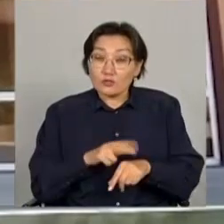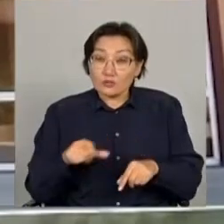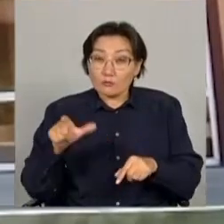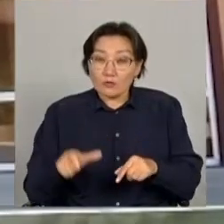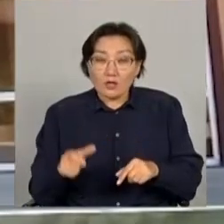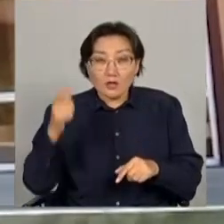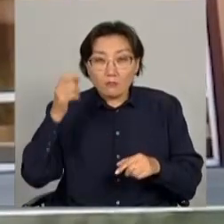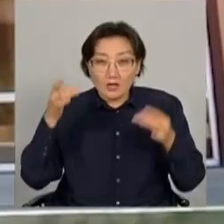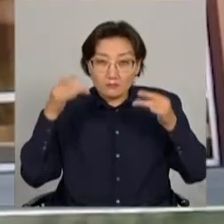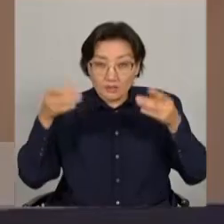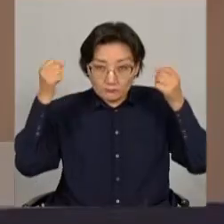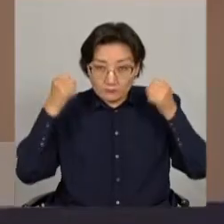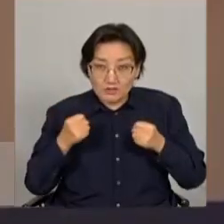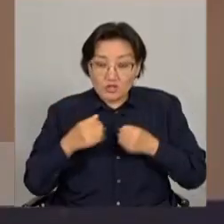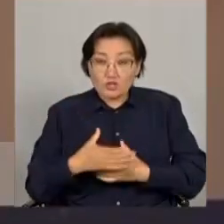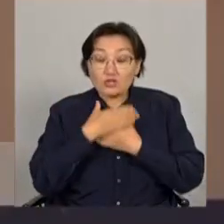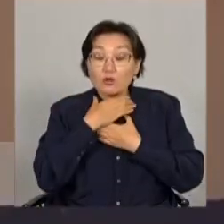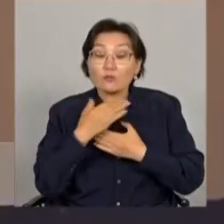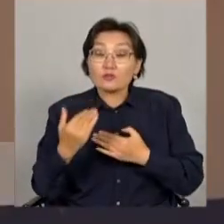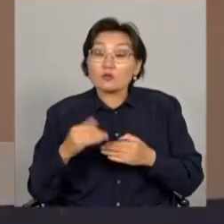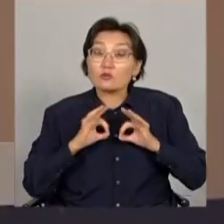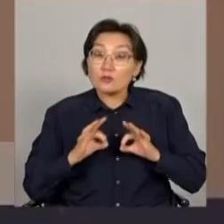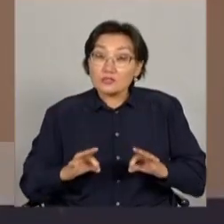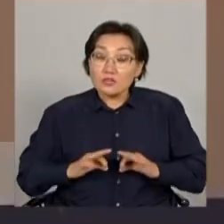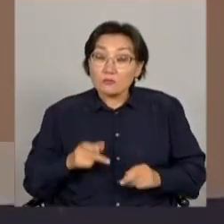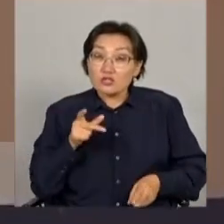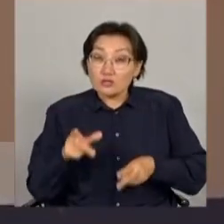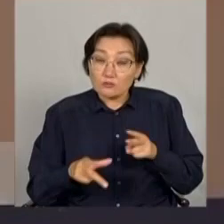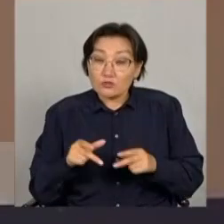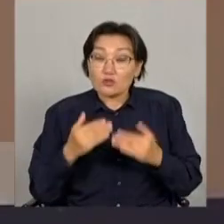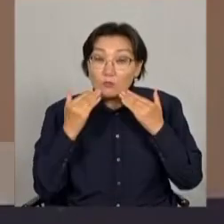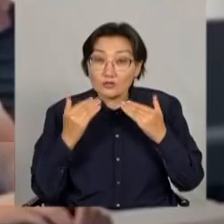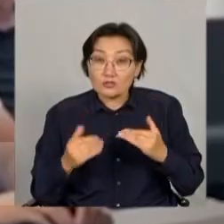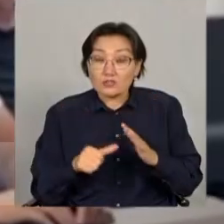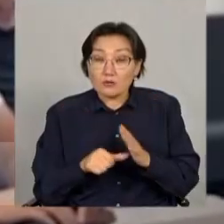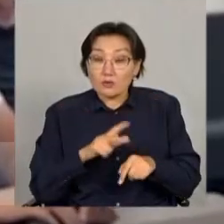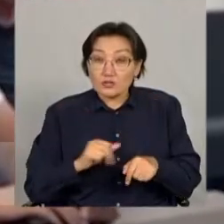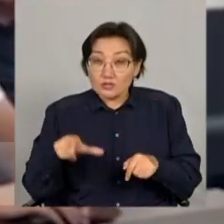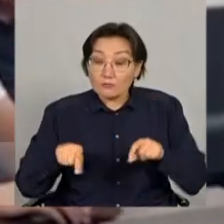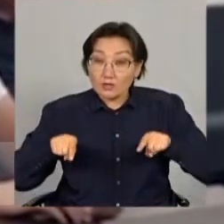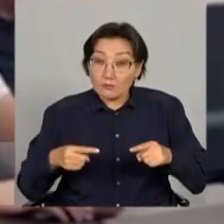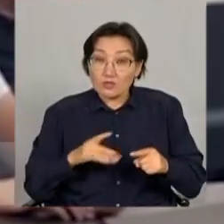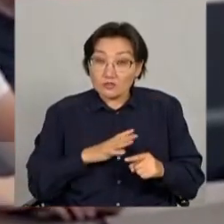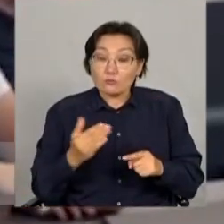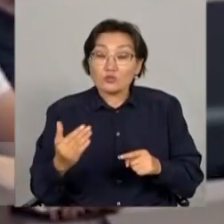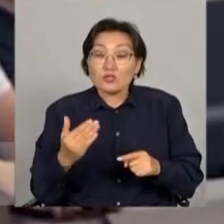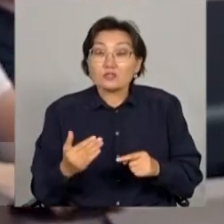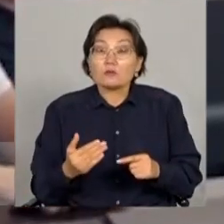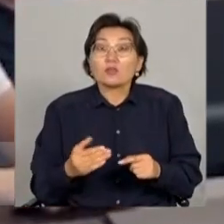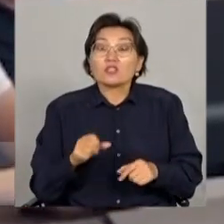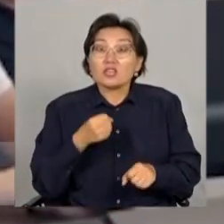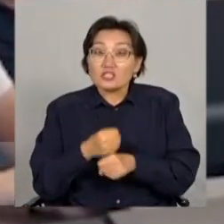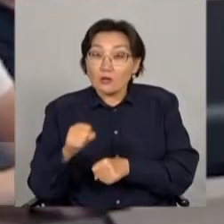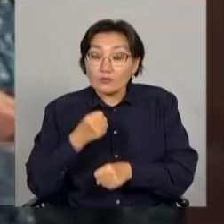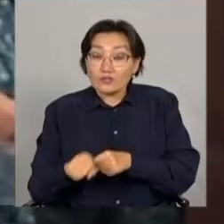басыма пакет кигізіп, түншіқтырды деген ол прокуратураға шағымданып, соңында 6 полицей қамауға алынған. Олардың үстінен азаптау